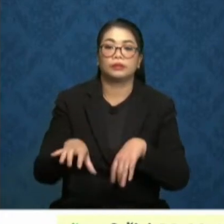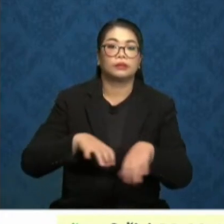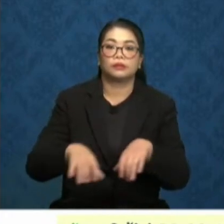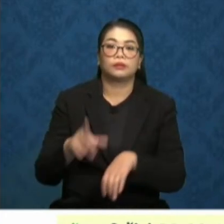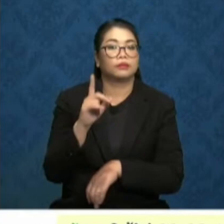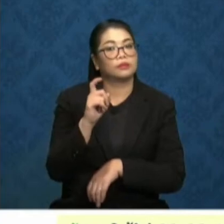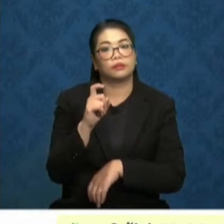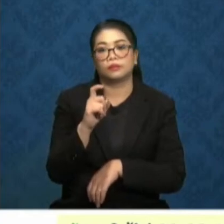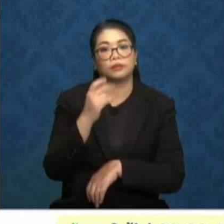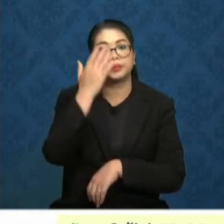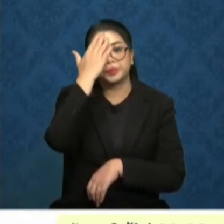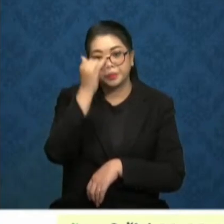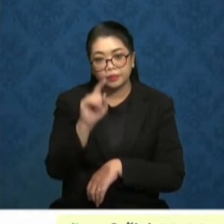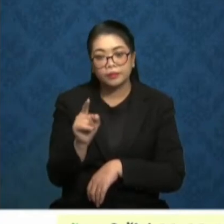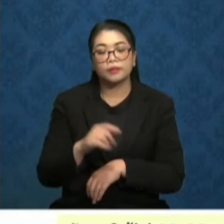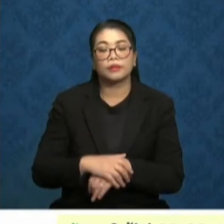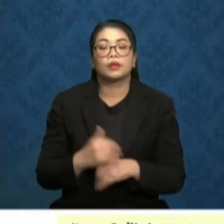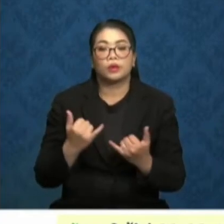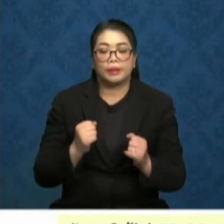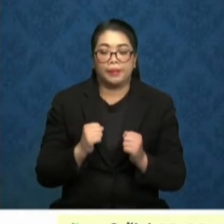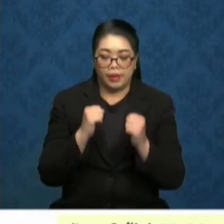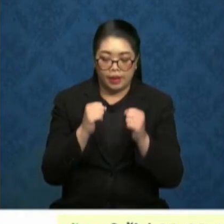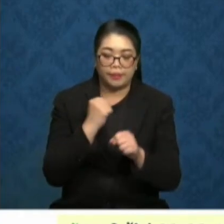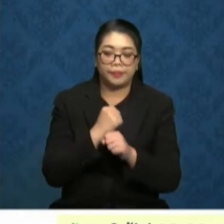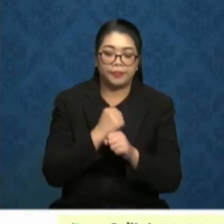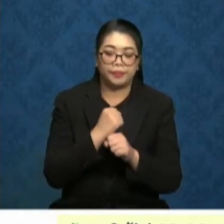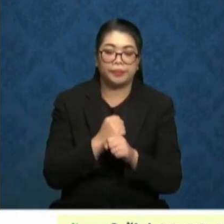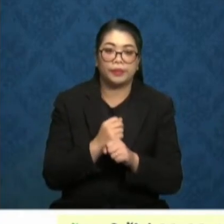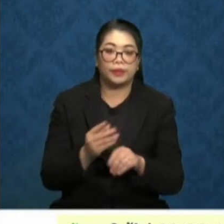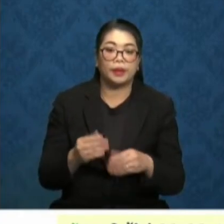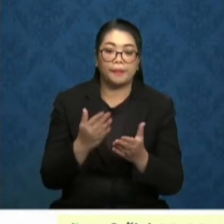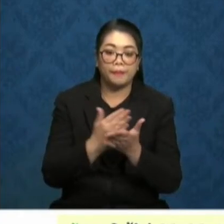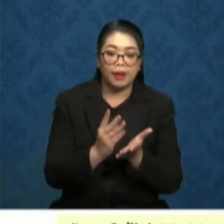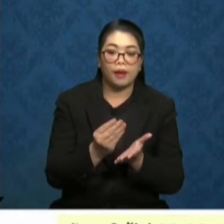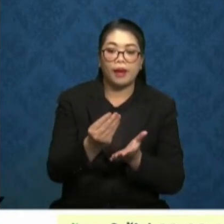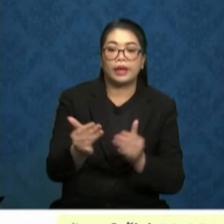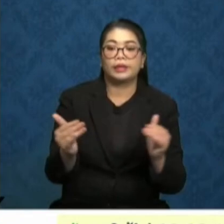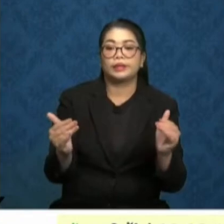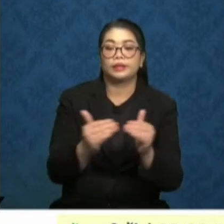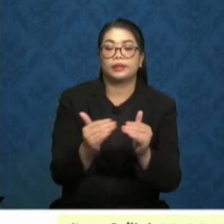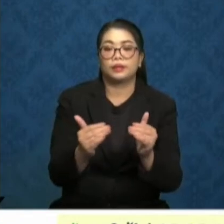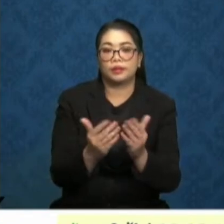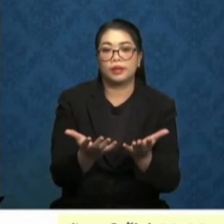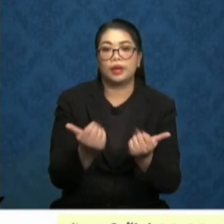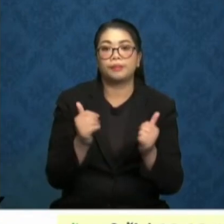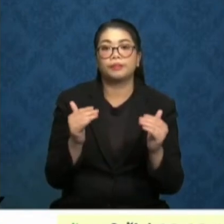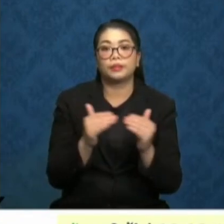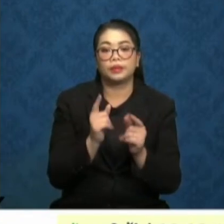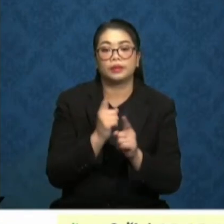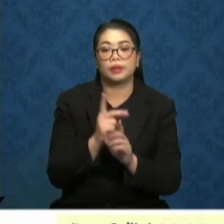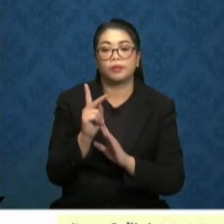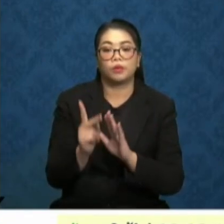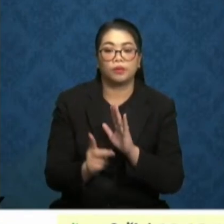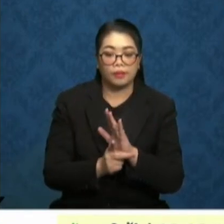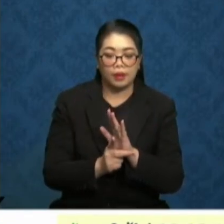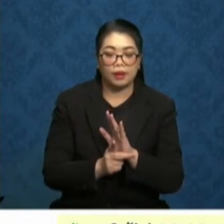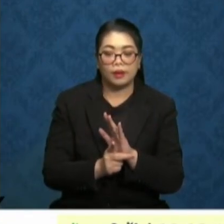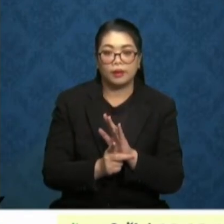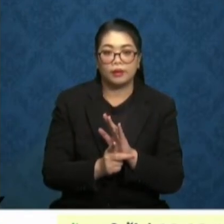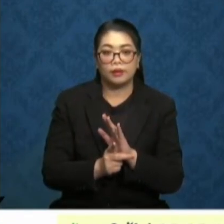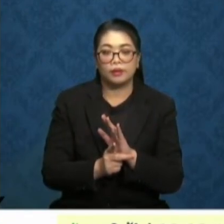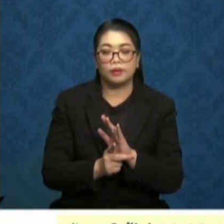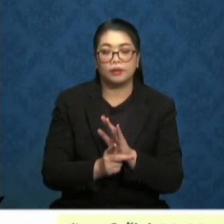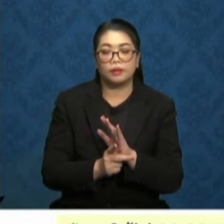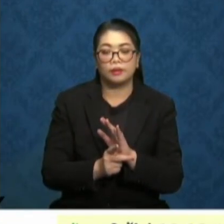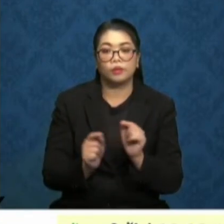การได้แต่เรากำลงดำเรนการในส่นที่จะให้ท่านได้รับสิทธิตามกฎหมายทพงจะได้รบ เหมท